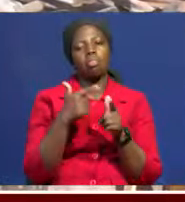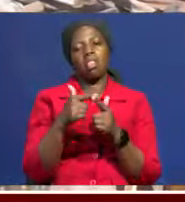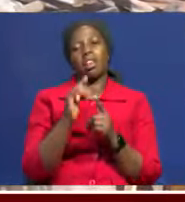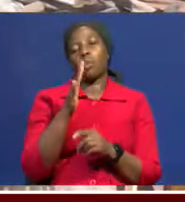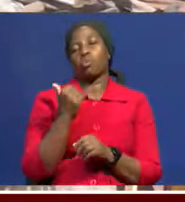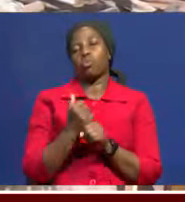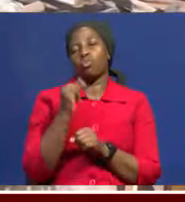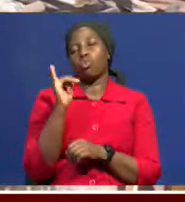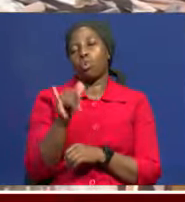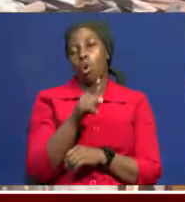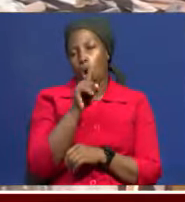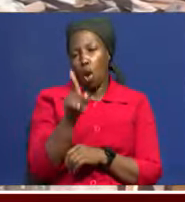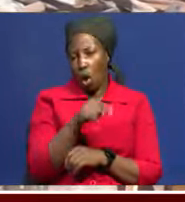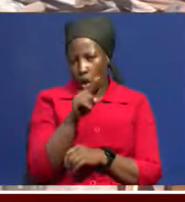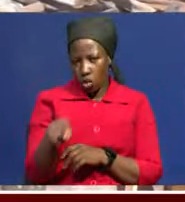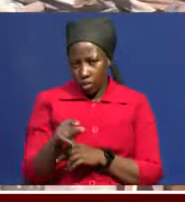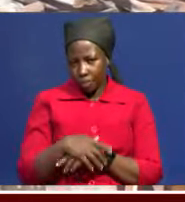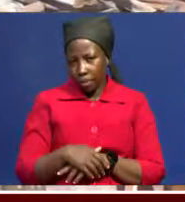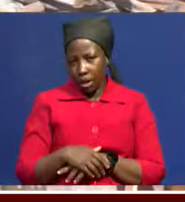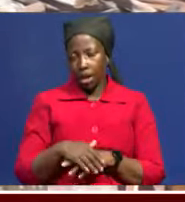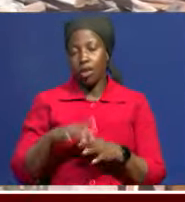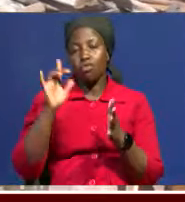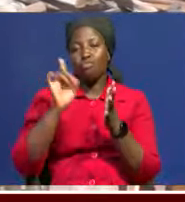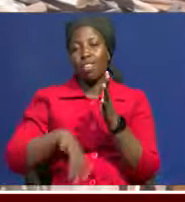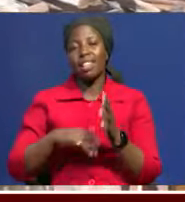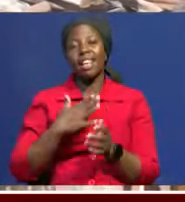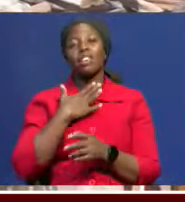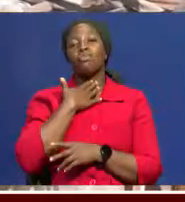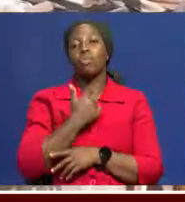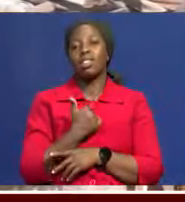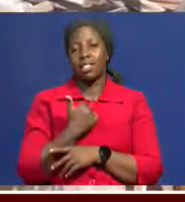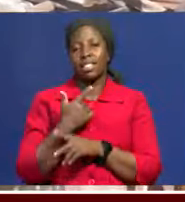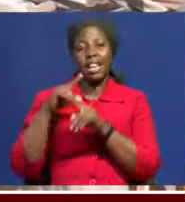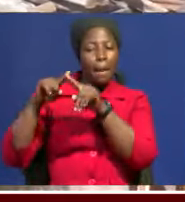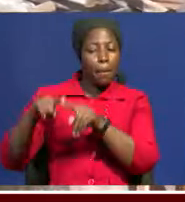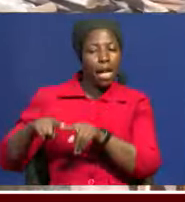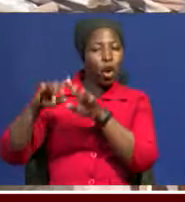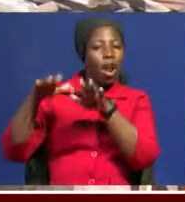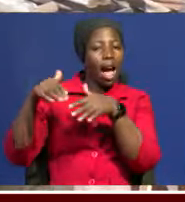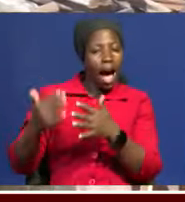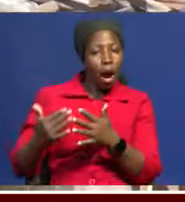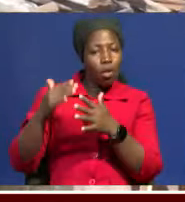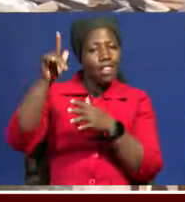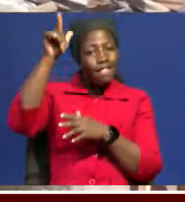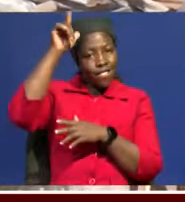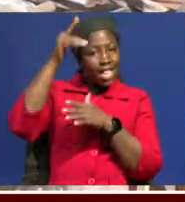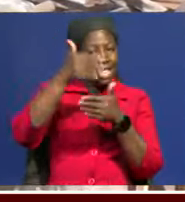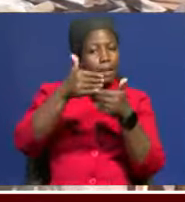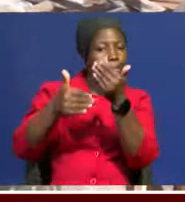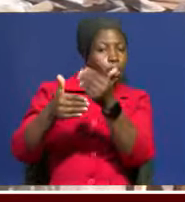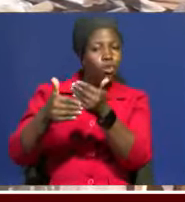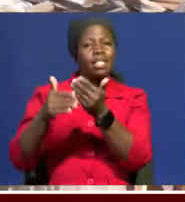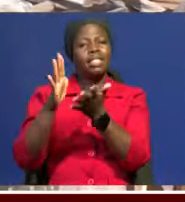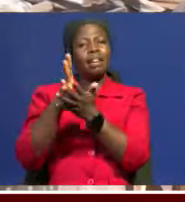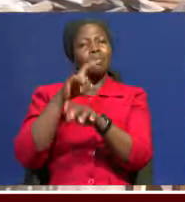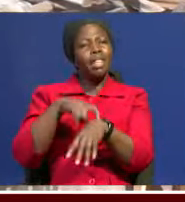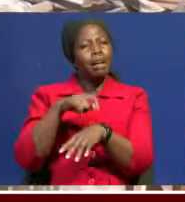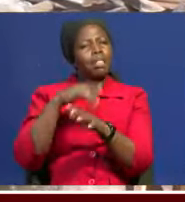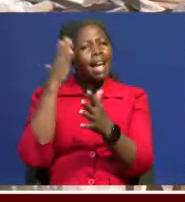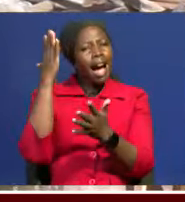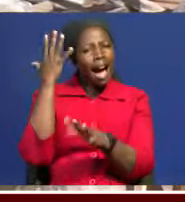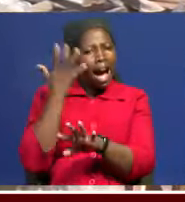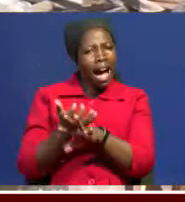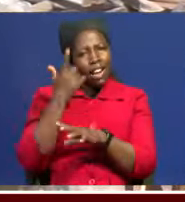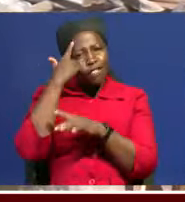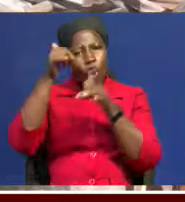kele king na v kijiji keng sa inu viu s kwa magari yaaz maji kuf ndani